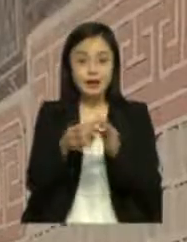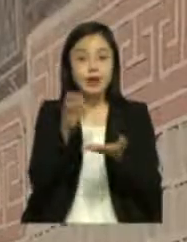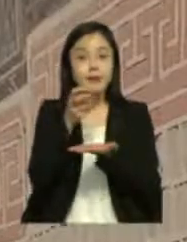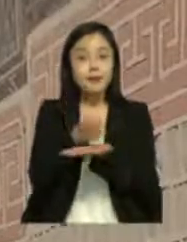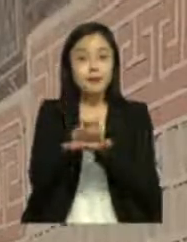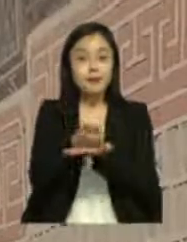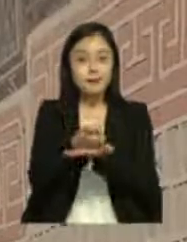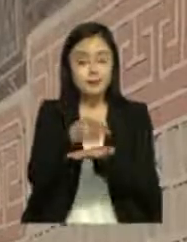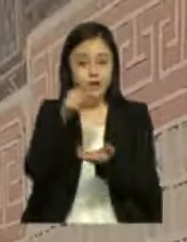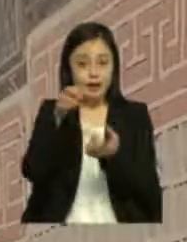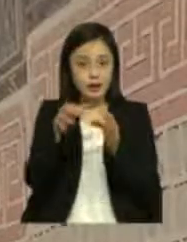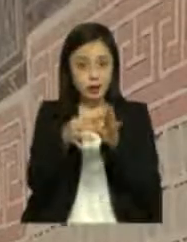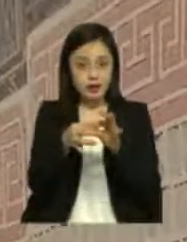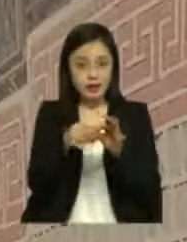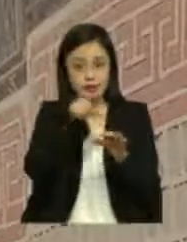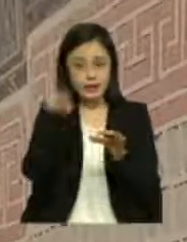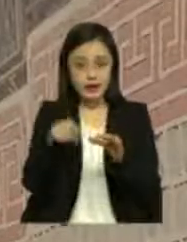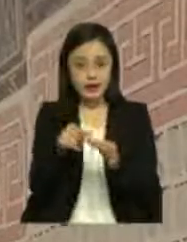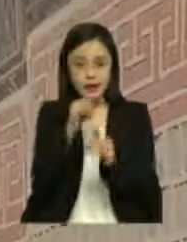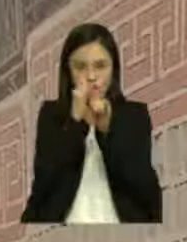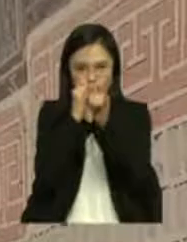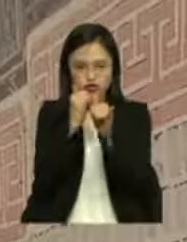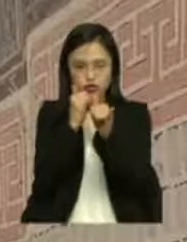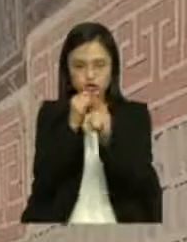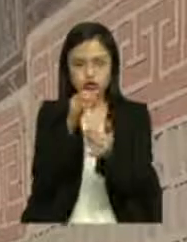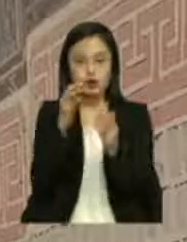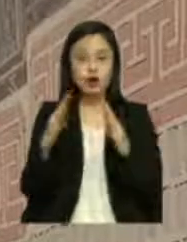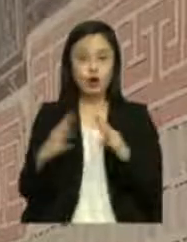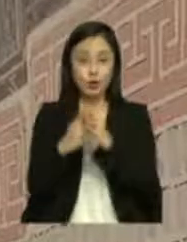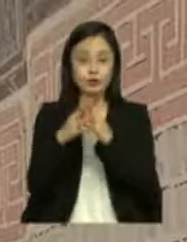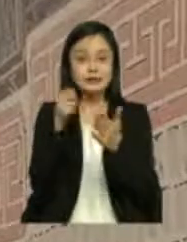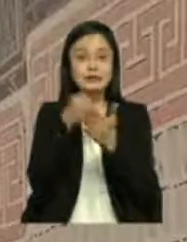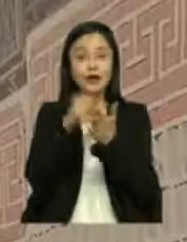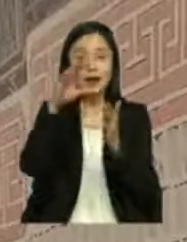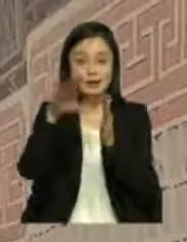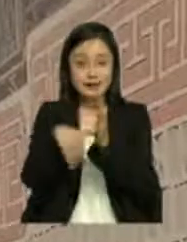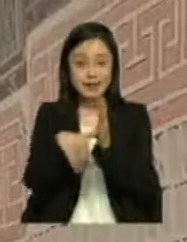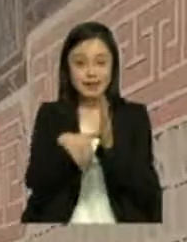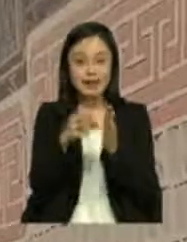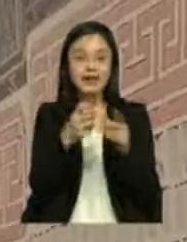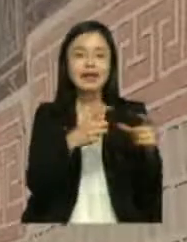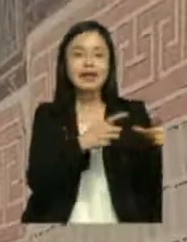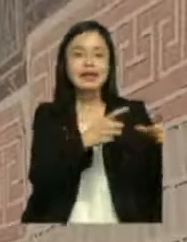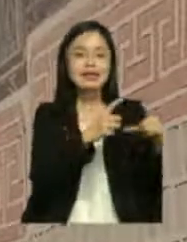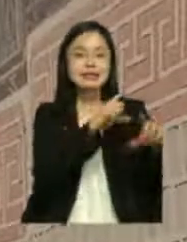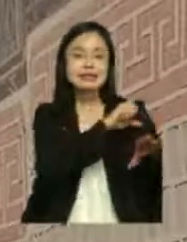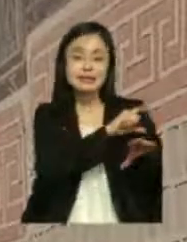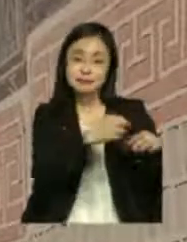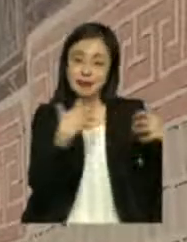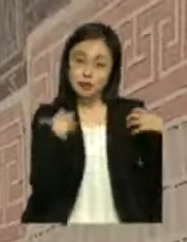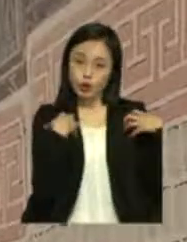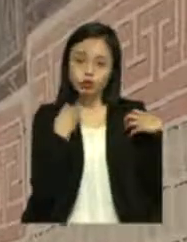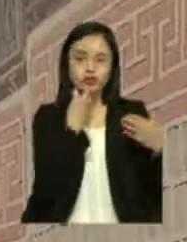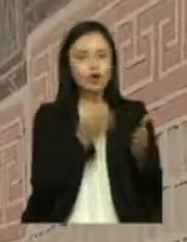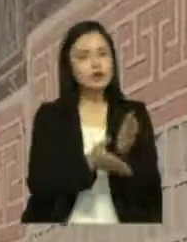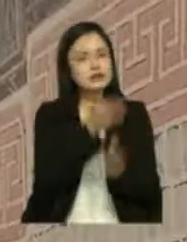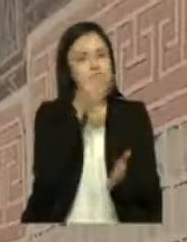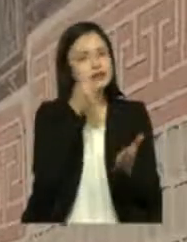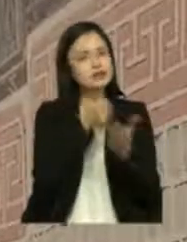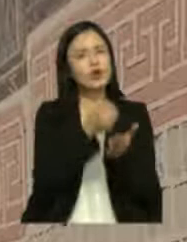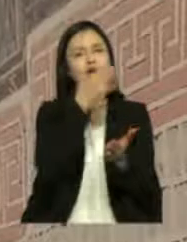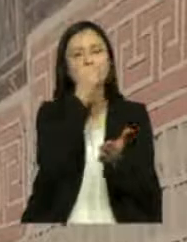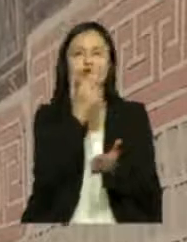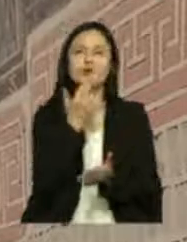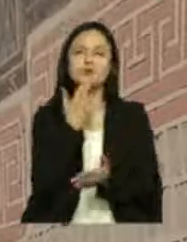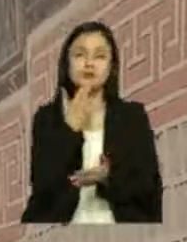우수 건축 자산으로 지정할 경우 지자체의 일방적 결정이 아닌 소유주의 신청이 전제돼야 한다고 명시돼 있고